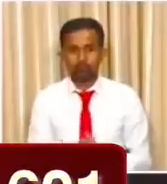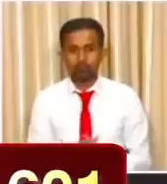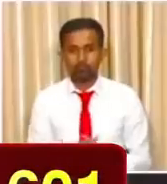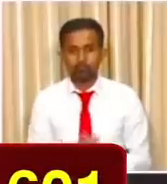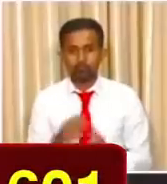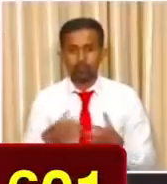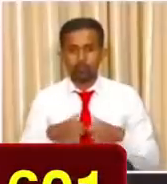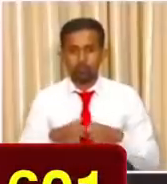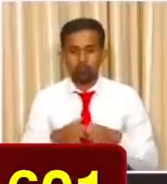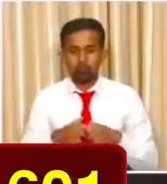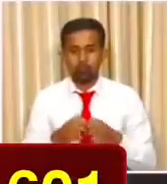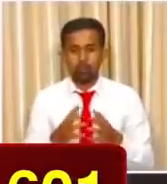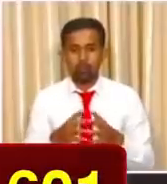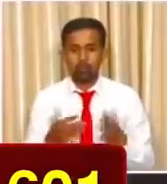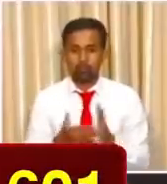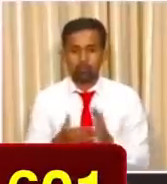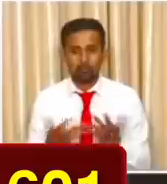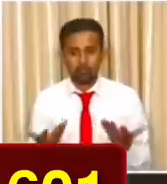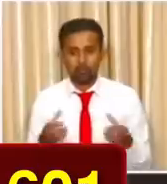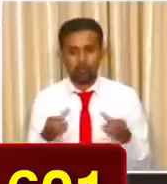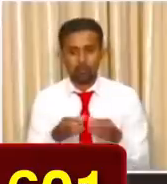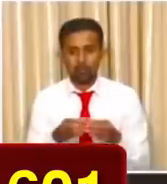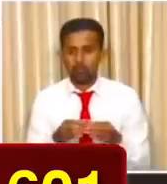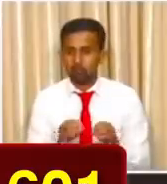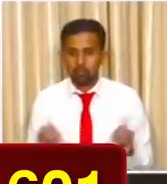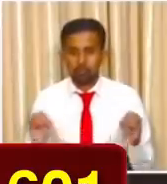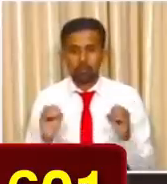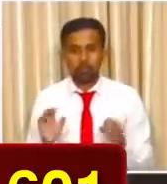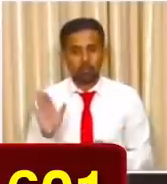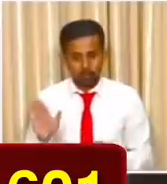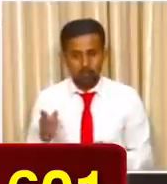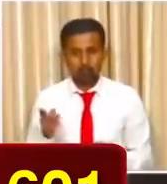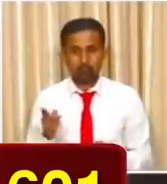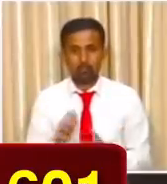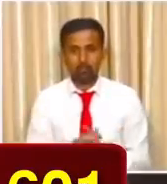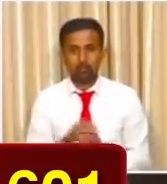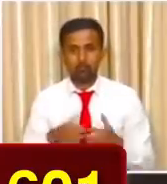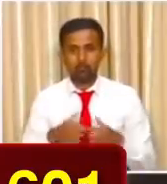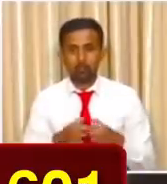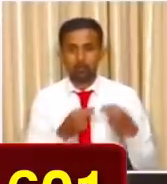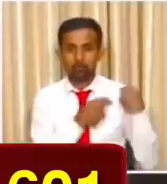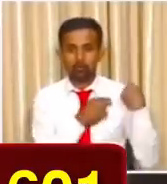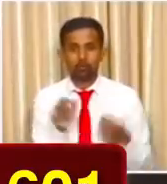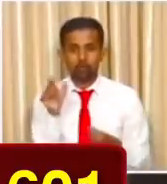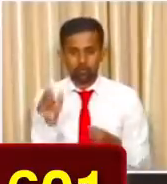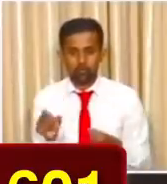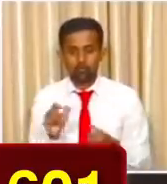මේ අර්බුදයෙන් වියසනයටපත් වෙච්ච නැති කණ්ඩායමක් නැහැ කියලා. හැබැයි ඉන්නවා. මේ අර්බුදයට වග කිය යුතු අය.